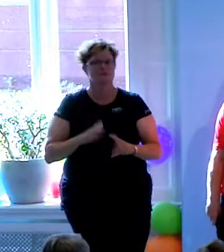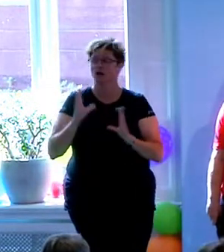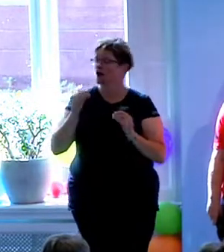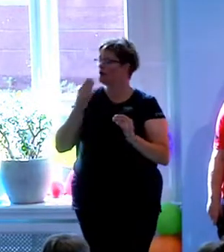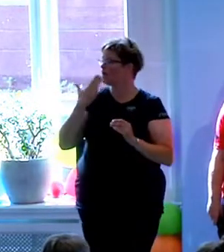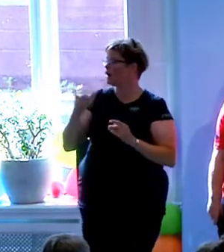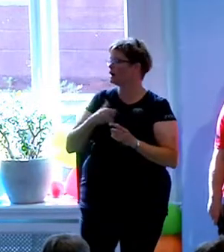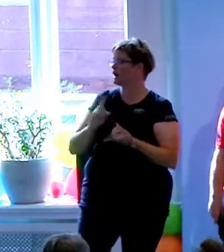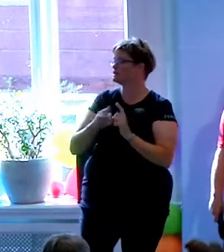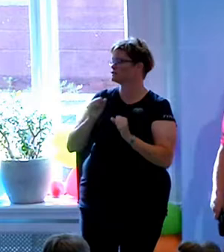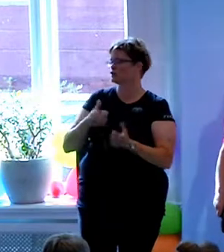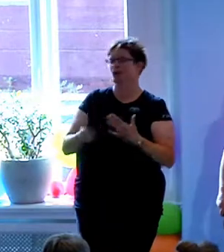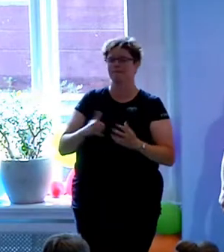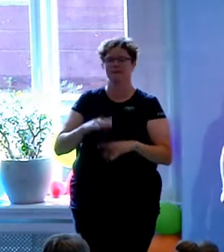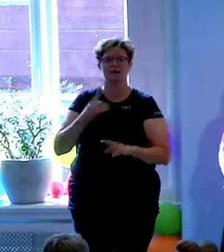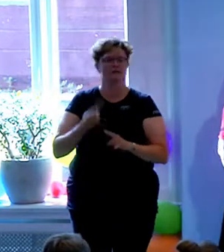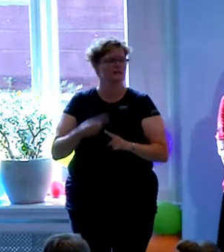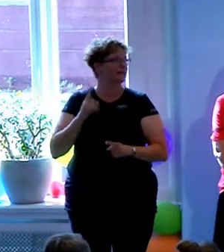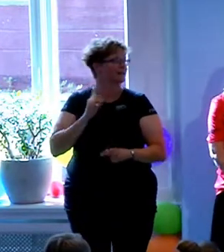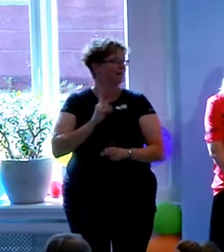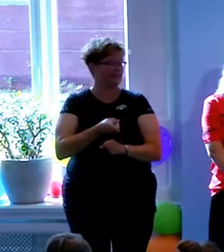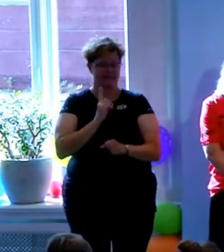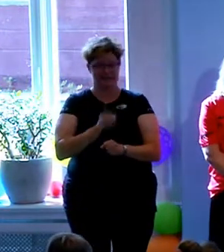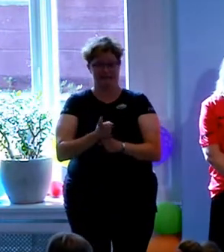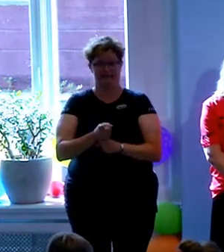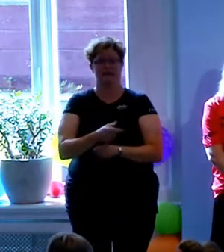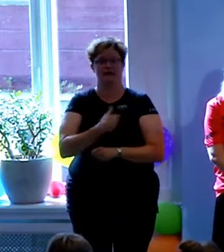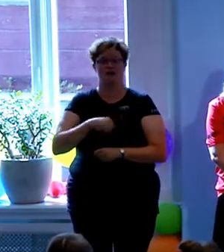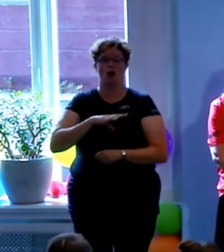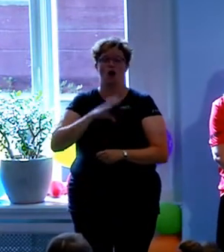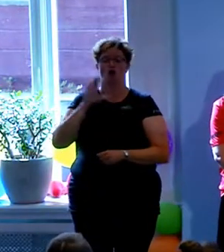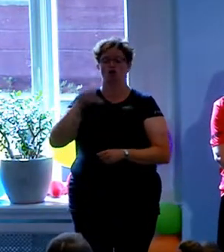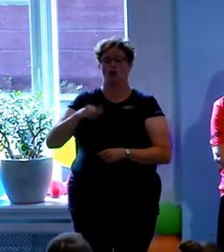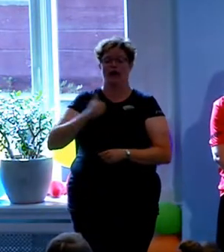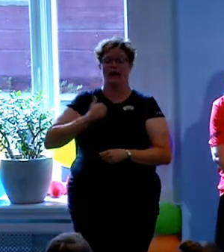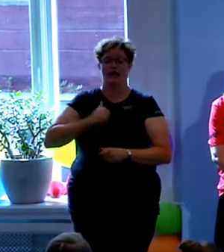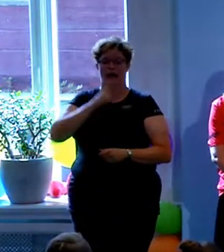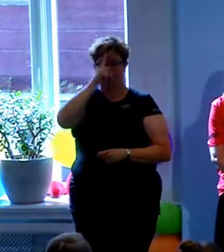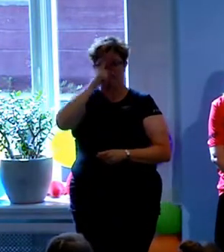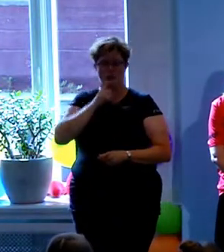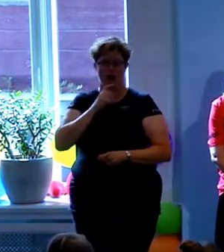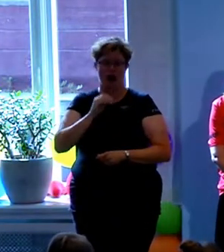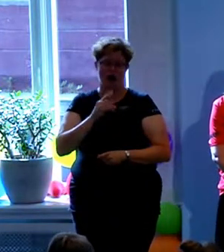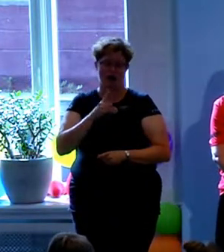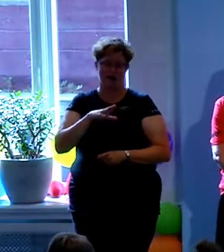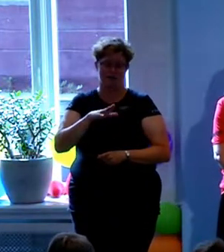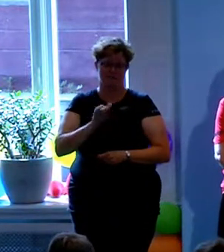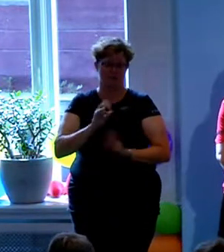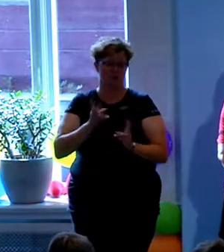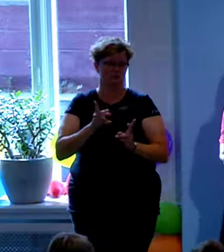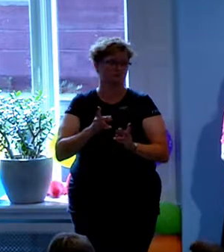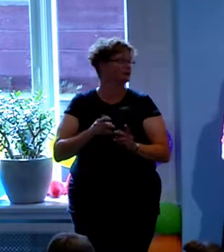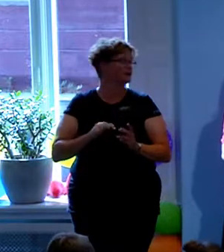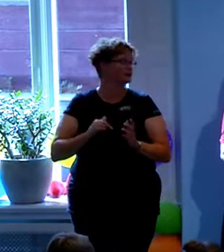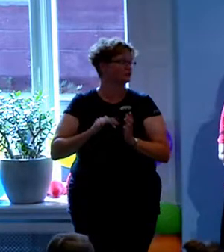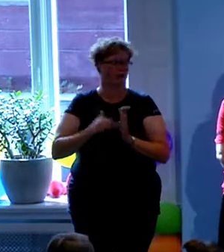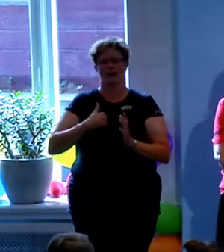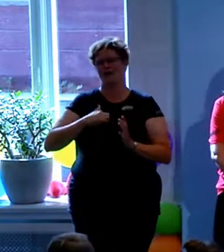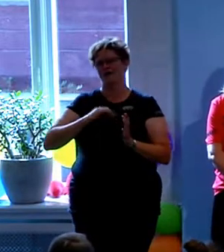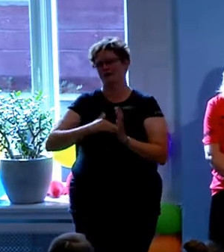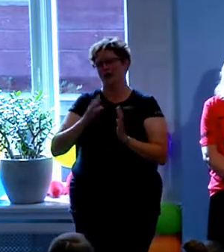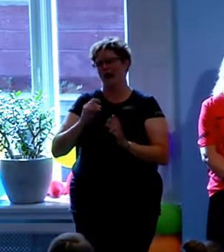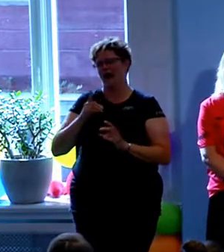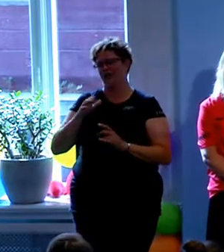Jättebra, jag kanske ska förtydliga det. När det gäller direktiv så har vi ju statlig ägarpolicy som också Almi faktiskt lyder. Jag kommer faktiskt från Almi